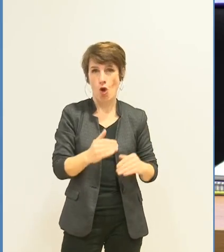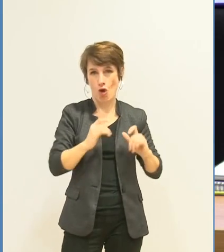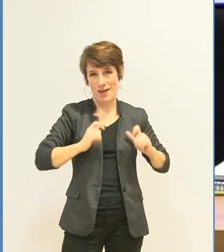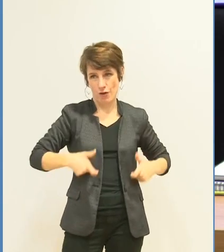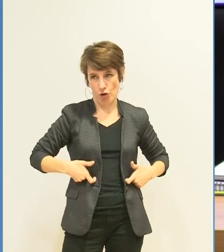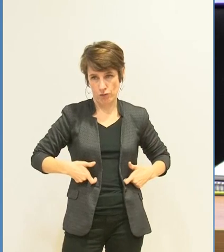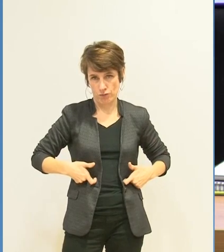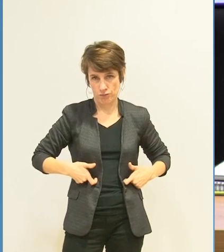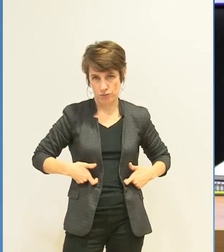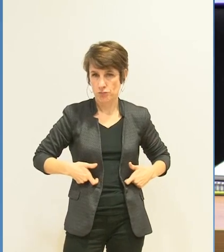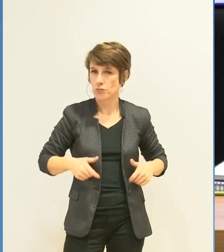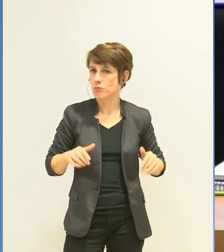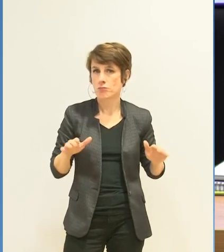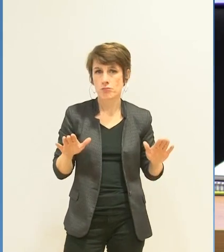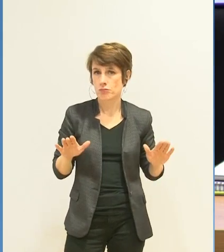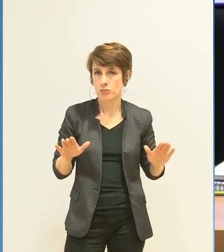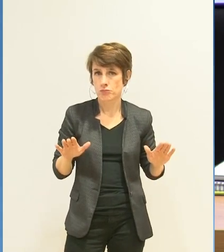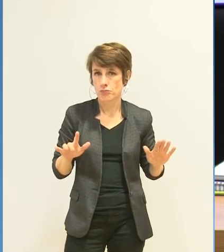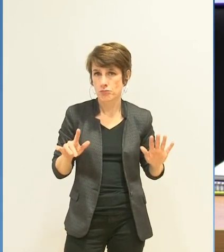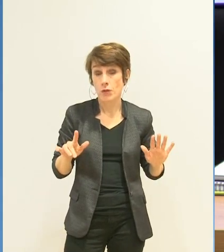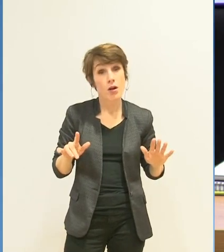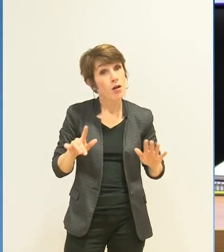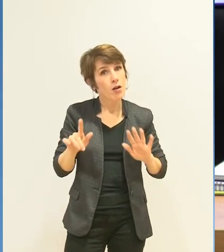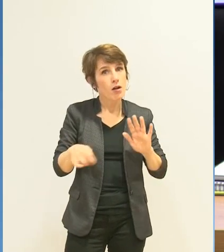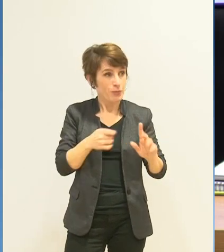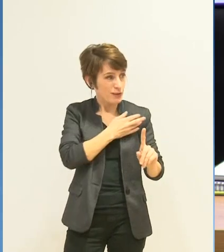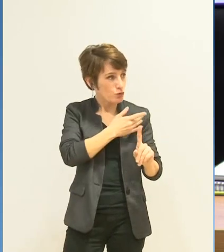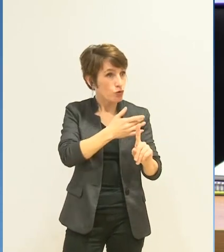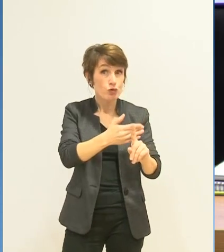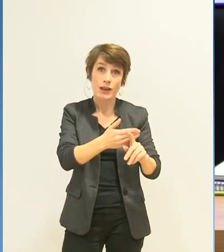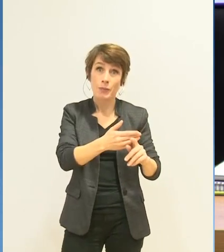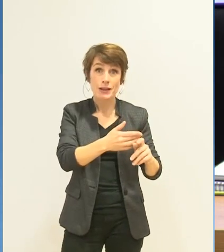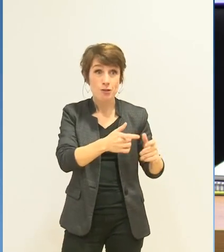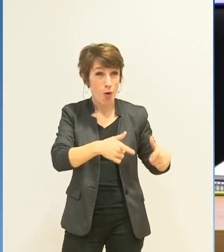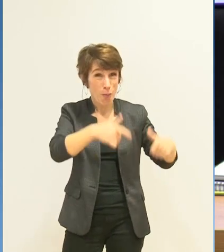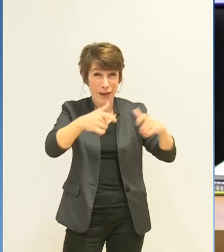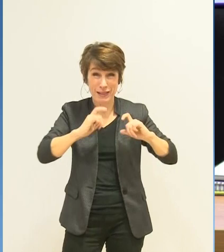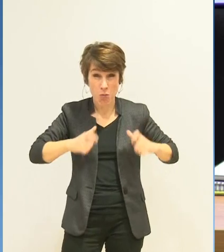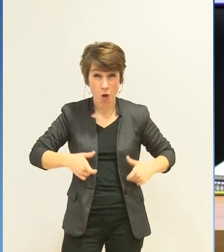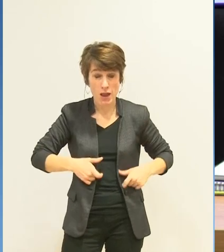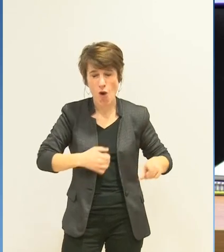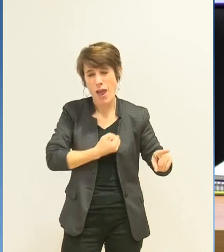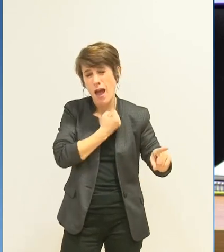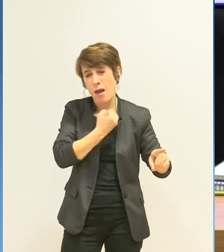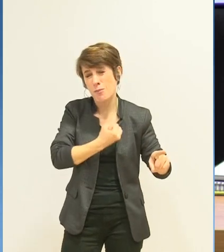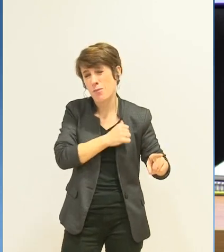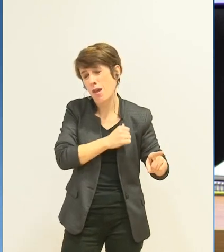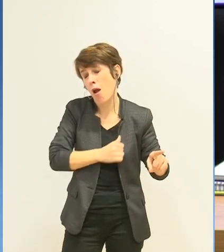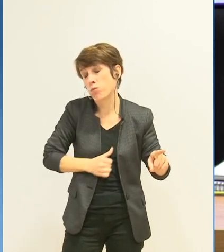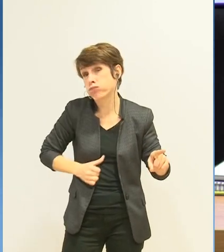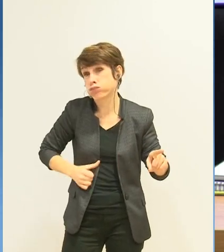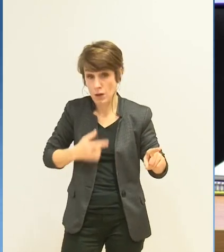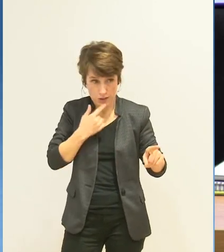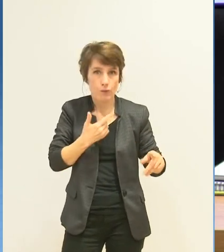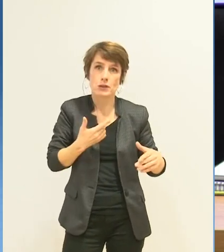à l'évidence au regard de la situation dans lequel le patrimoine étaient des résultats dire le contraire serait